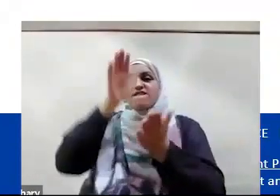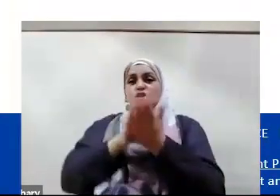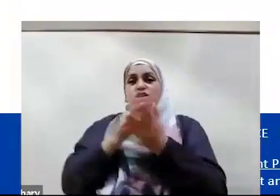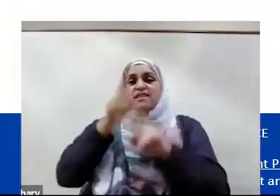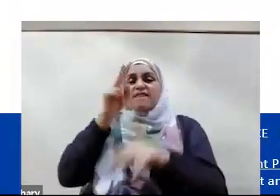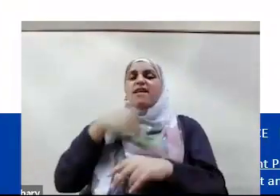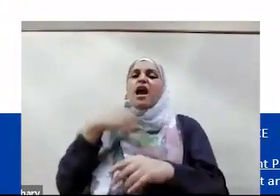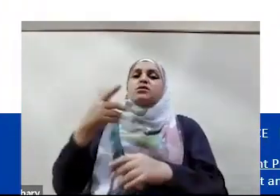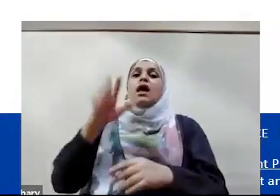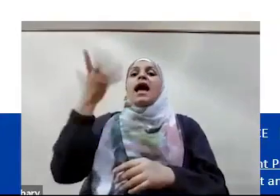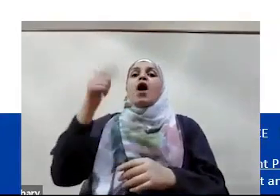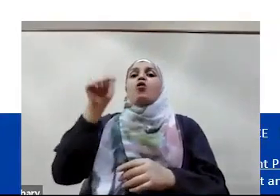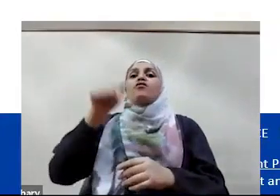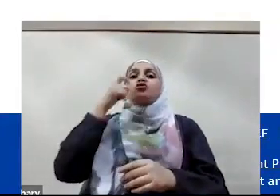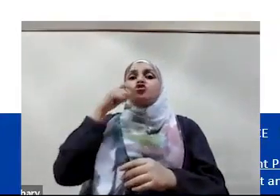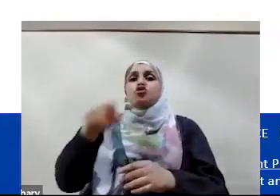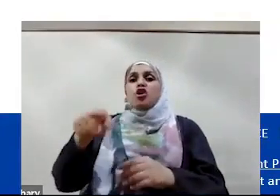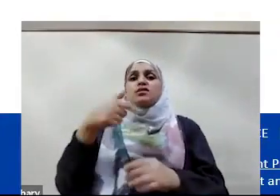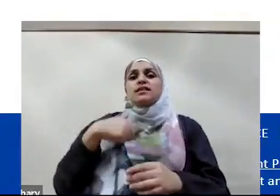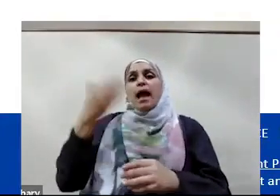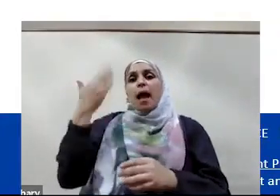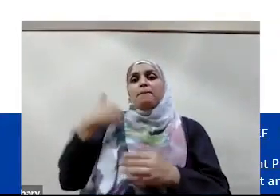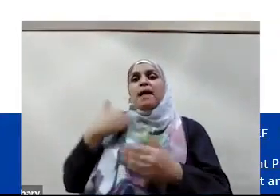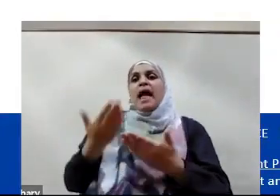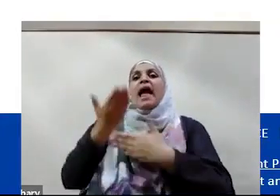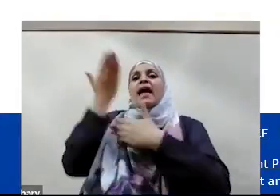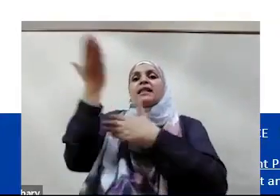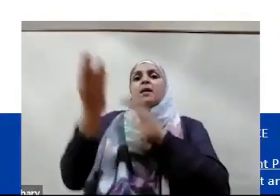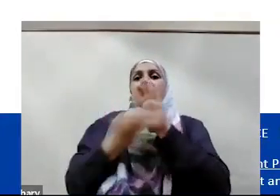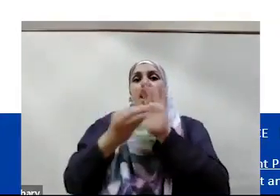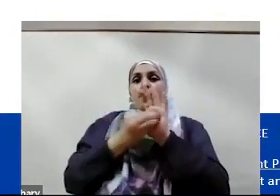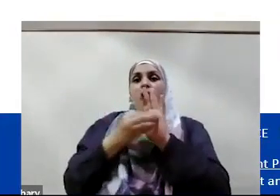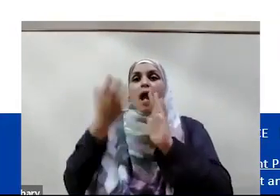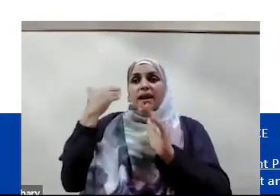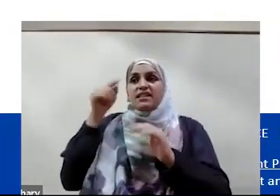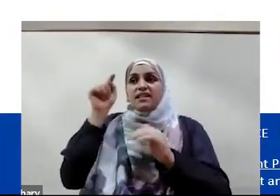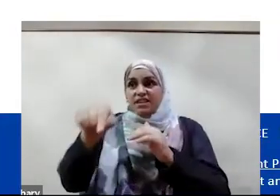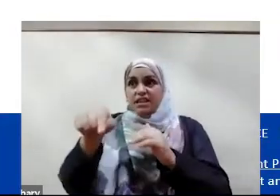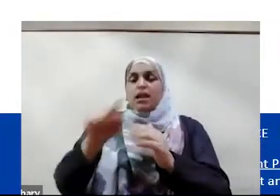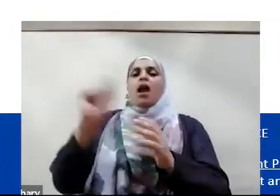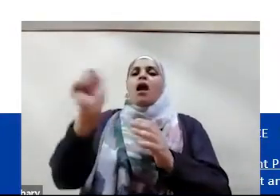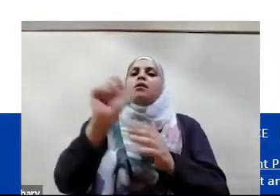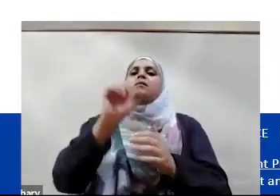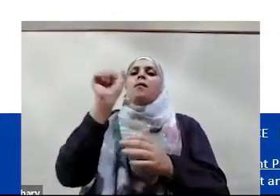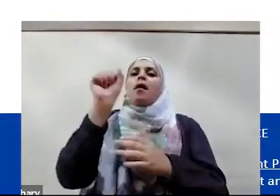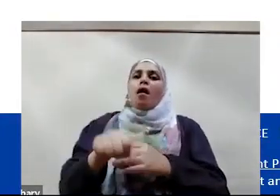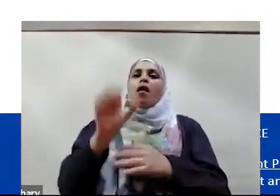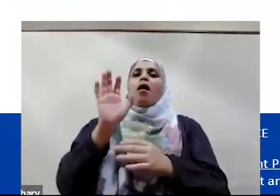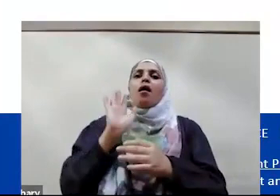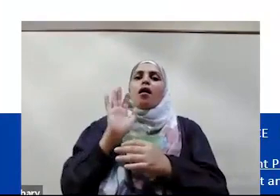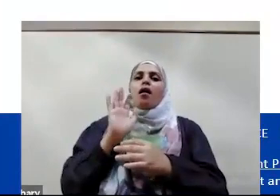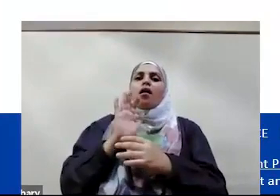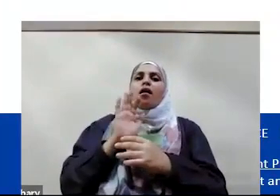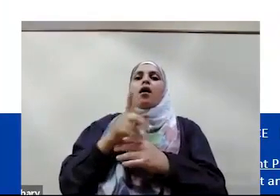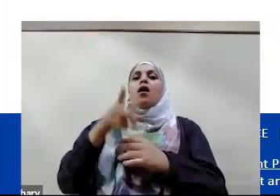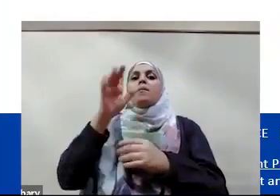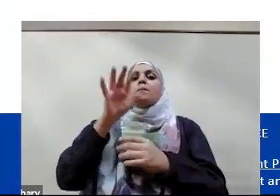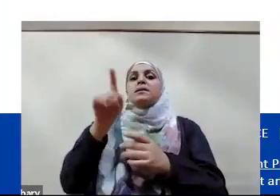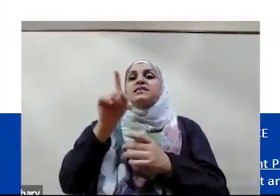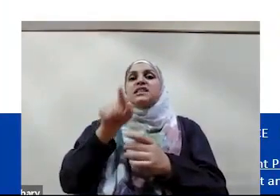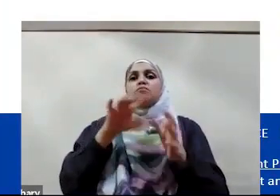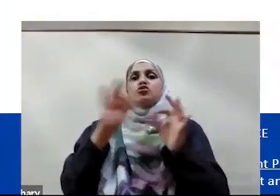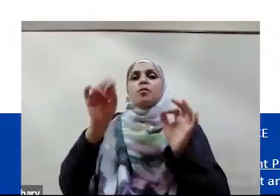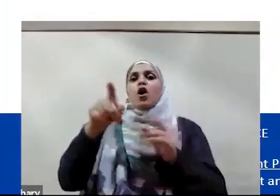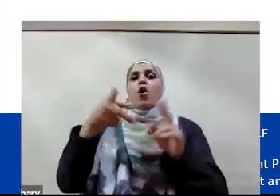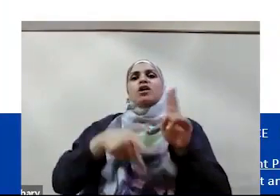كده بيقول آه، وبيكتب عدد الجامعات دي وإيه هي، وده مش معناه برضو إن هو يسافر على المنحة دي يعني للجامعة دي. دي